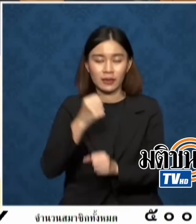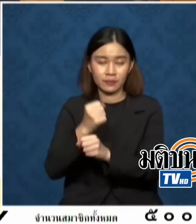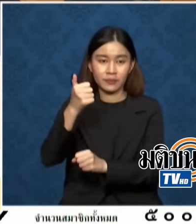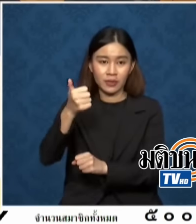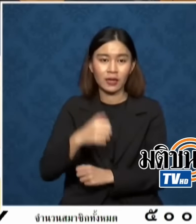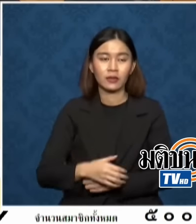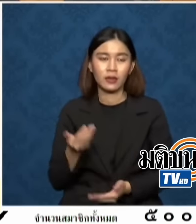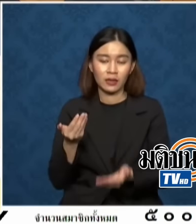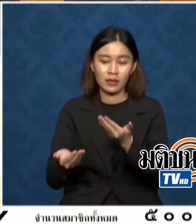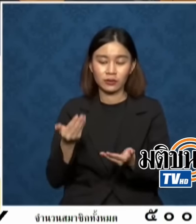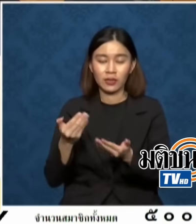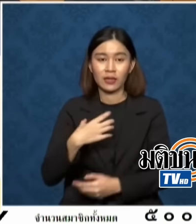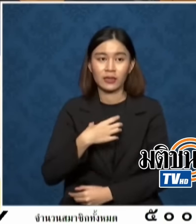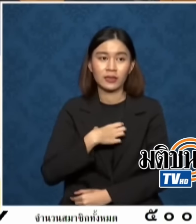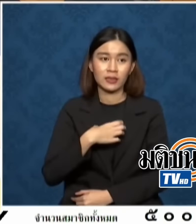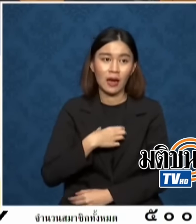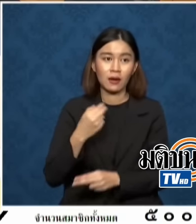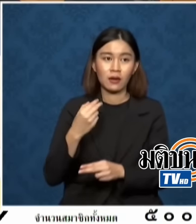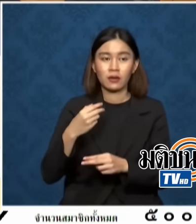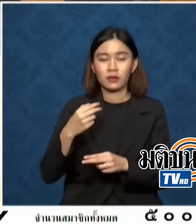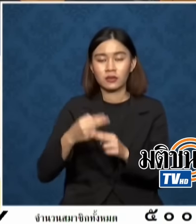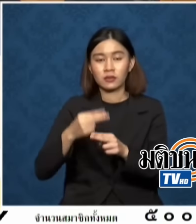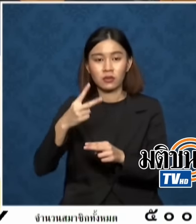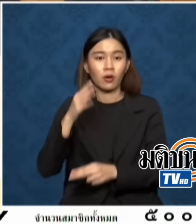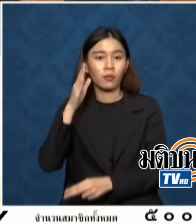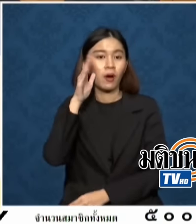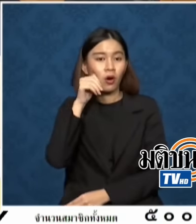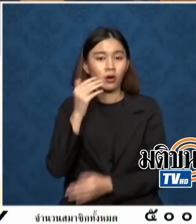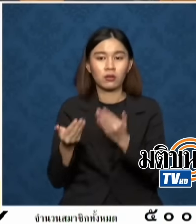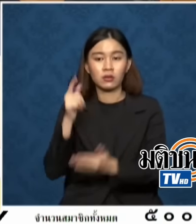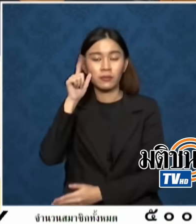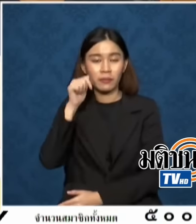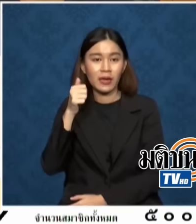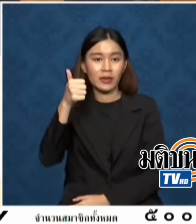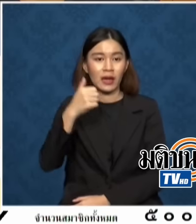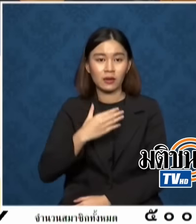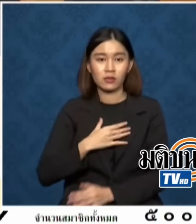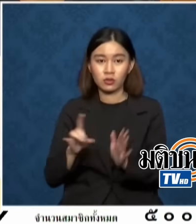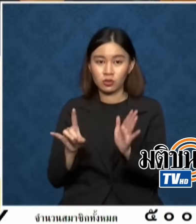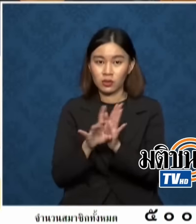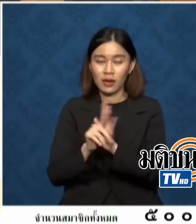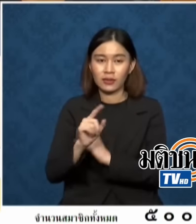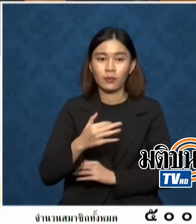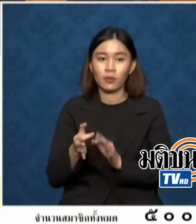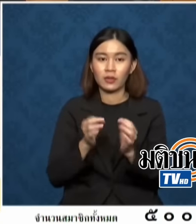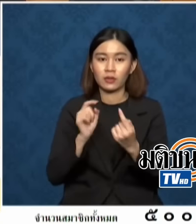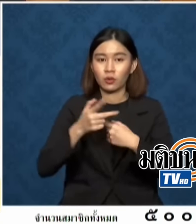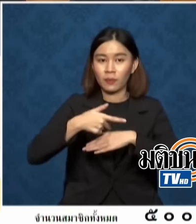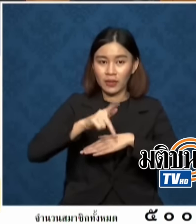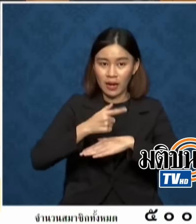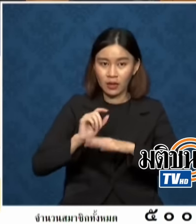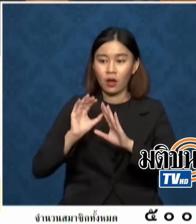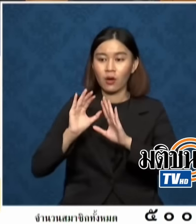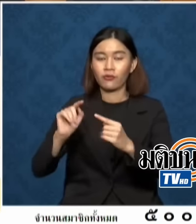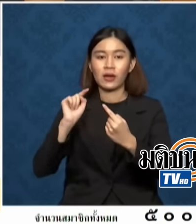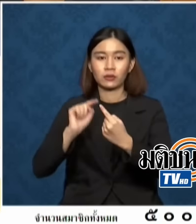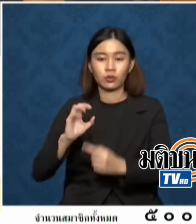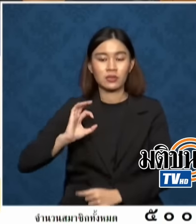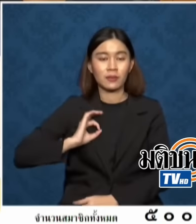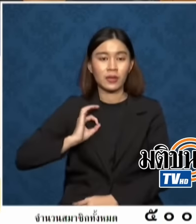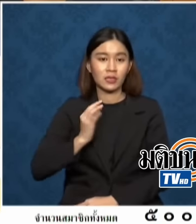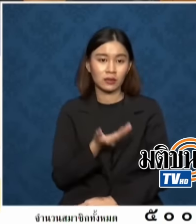วว่าประสงค์จะใช้นามสกุลของบุคคลใดในประเด็นสุดท้ายท่านประธานผมขออนุญาตกราบเรียนท่านประธานผ่านไปยังท่านสมาชิ